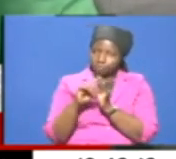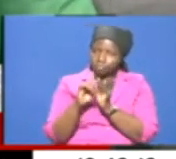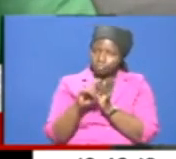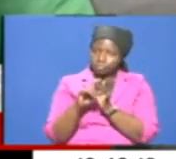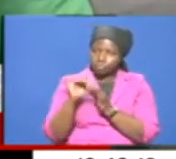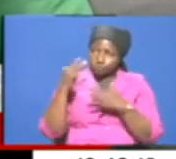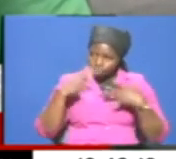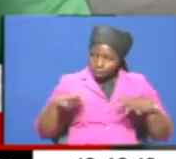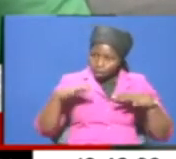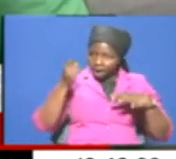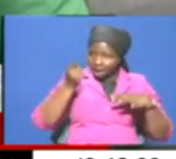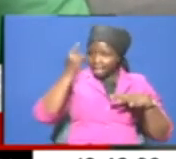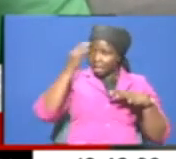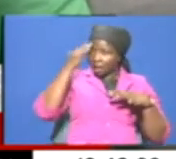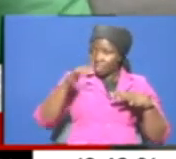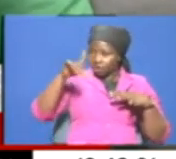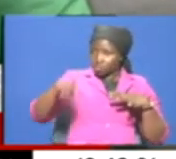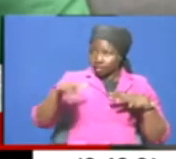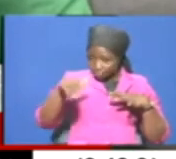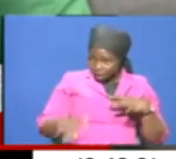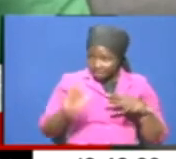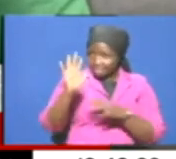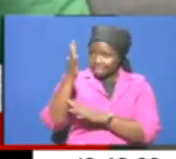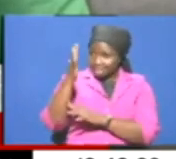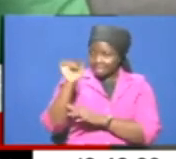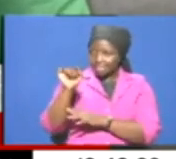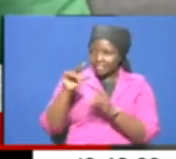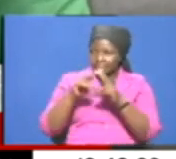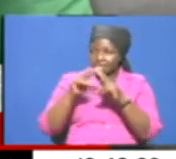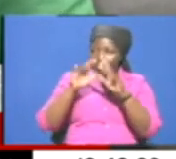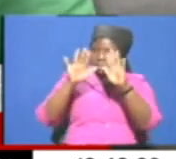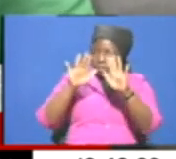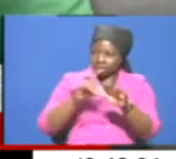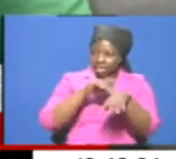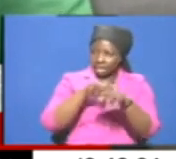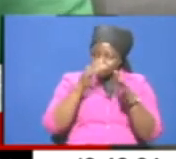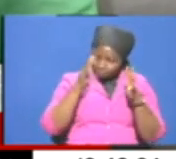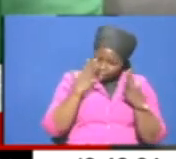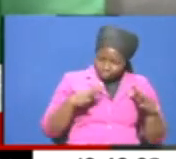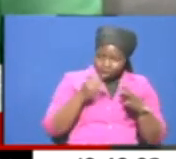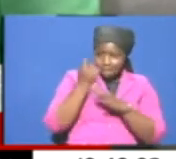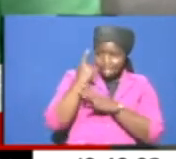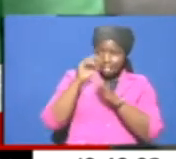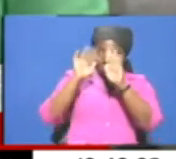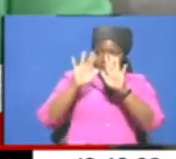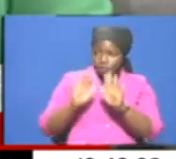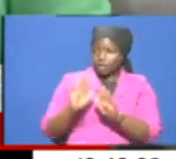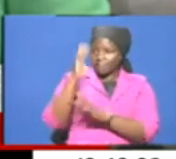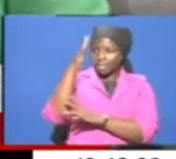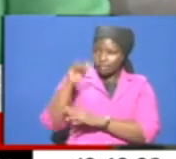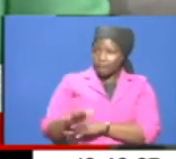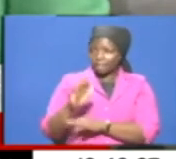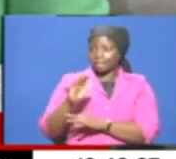watu kuelewa kwa nini wapande. That is key. Watu wakishaelewa na waone muhimu na waone benefits,